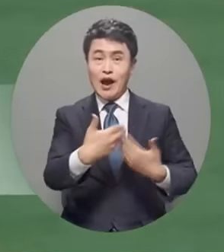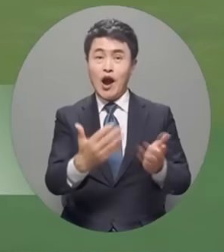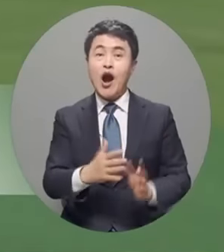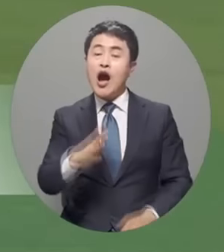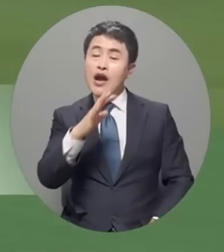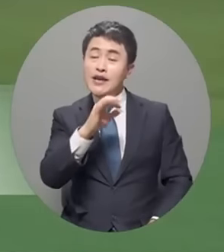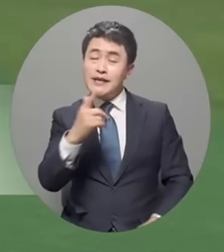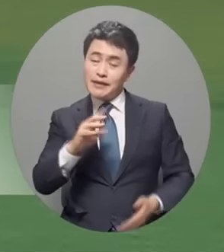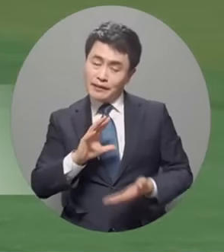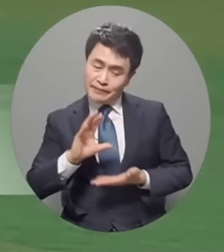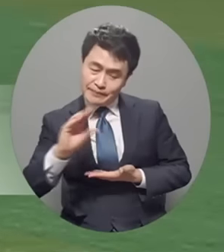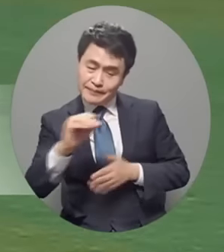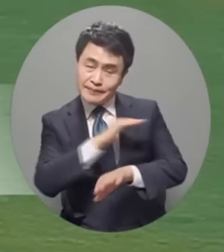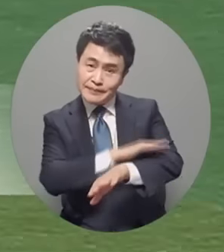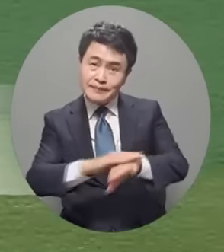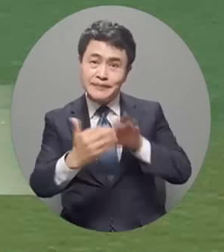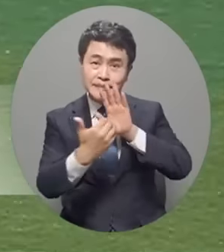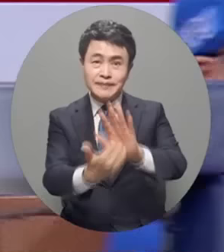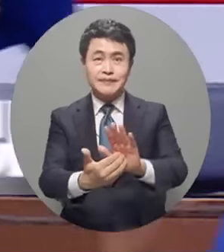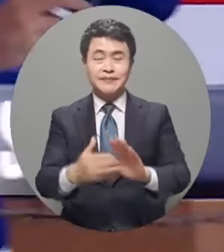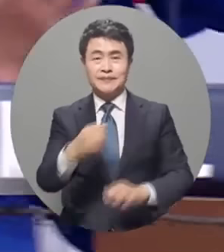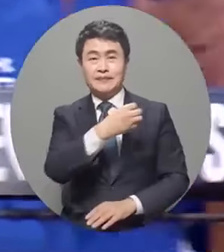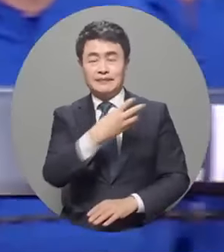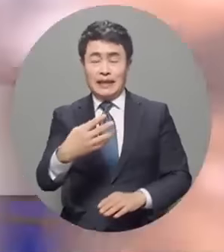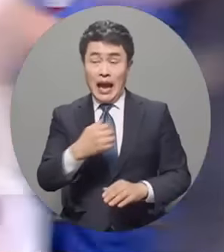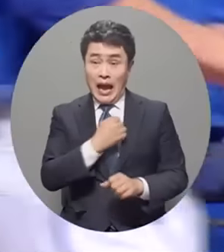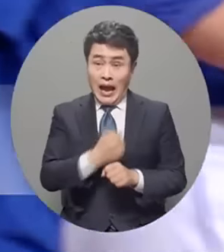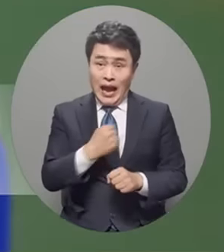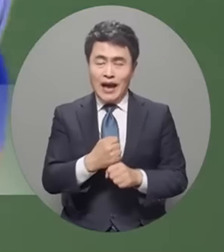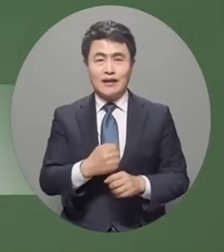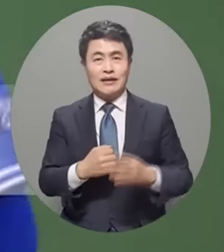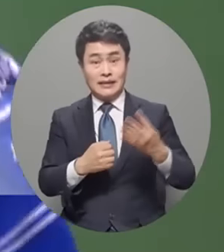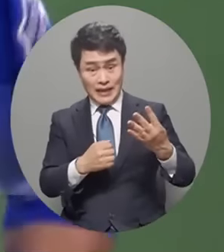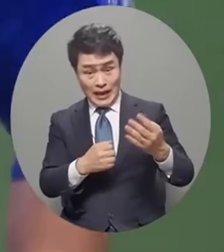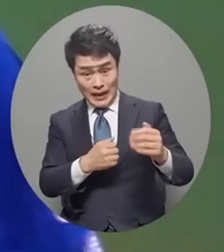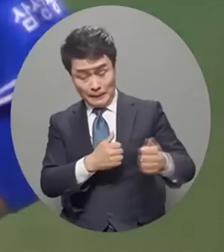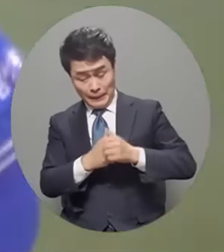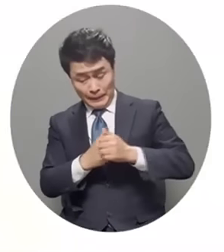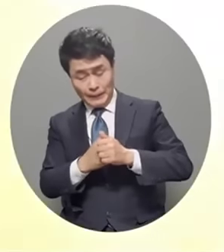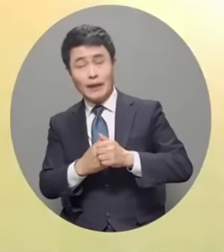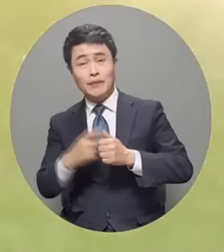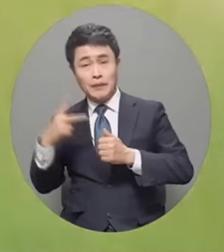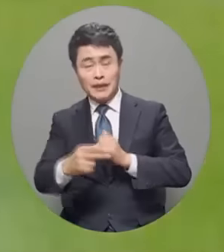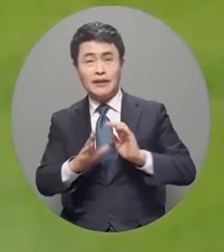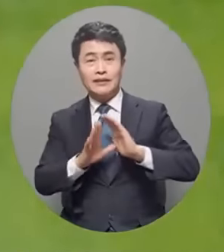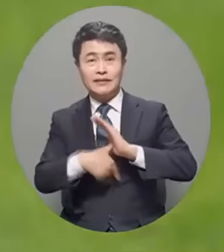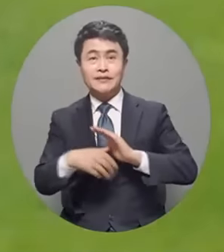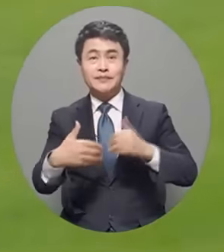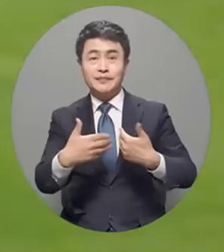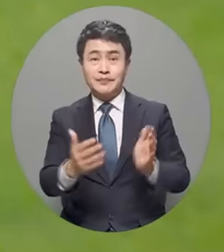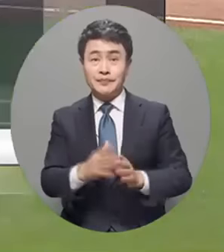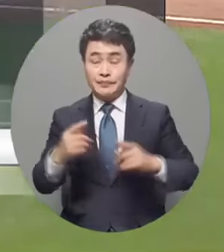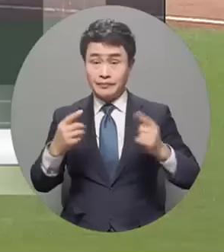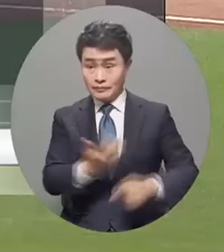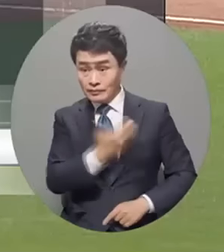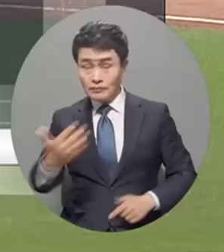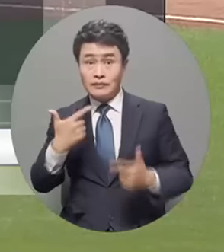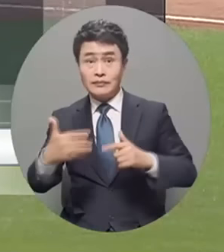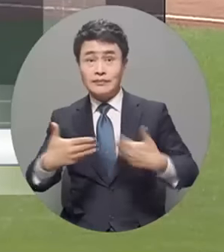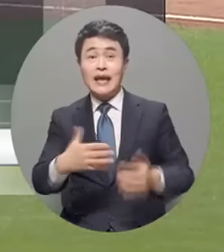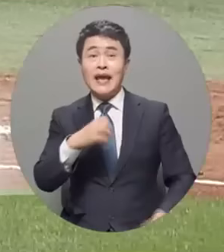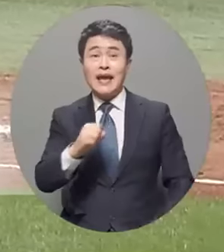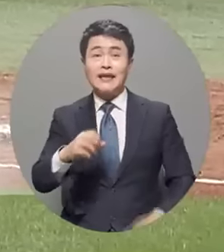이성규의 다이빙 캐치로 막아낸 삼성은 천신만고 끝에 4연패에서 탈출했습니다. 부산 원정에 나선 SSG